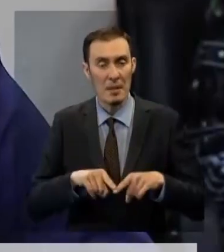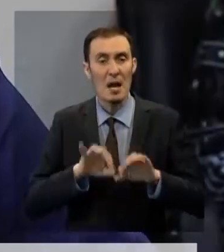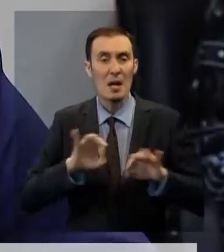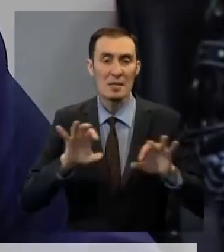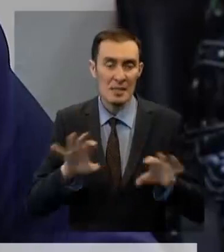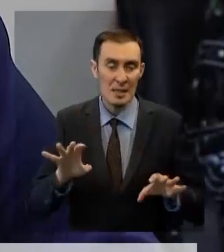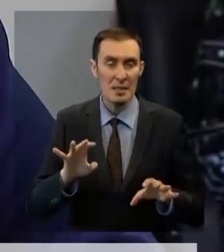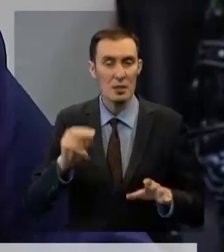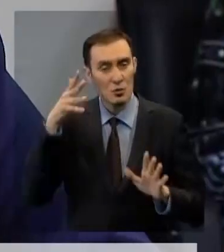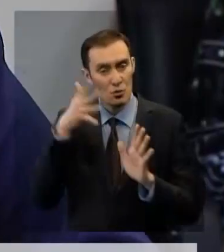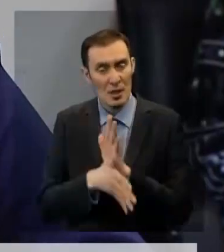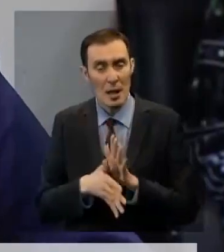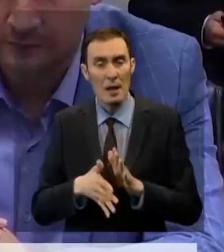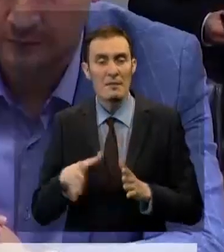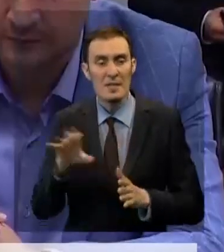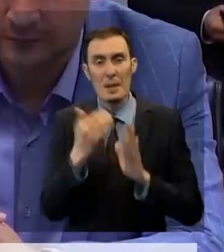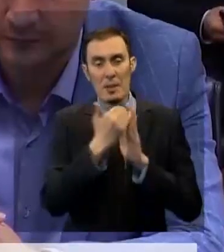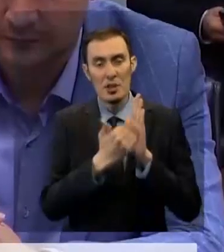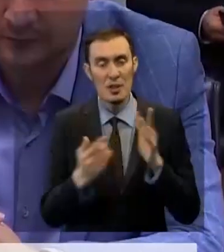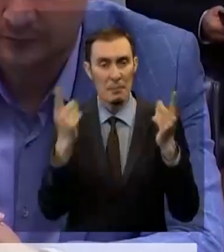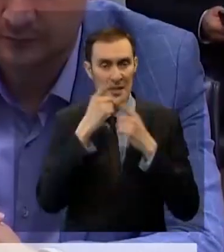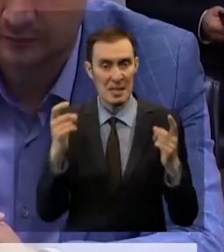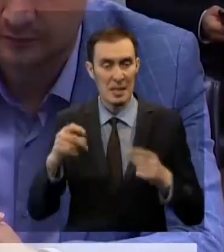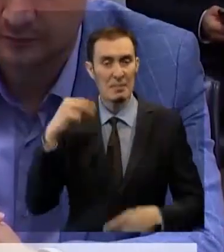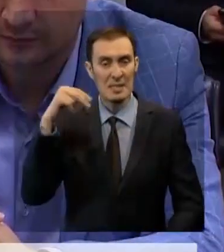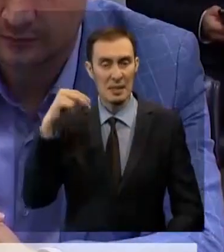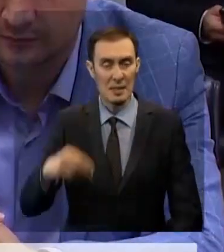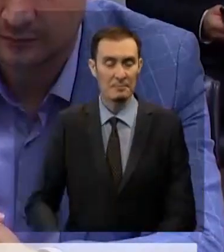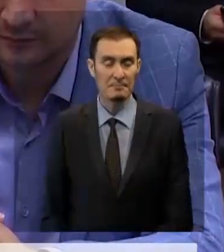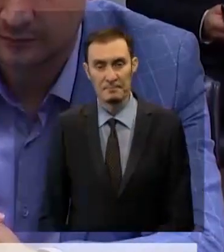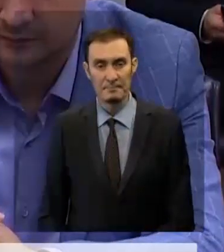разъяснять и анализировать все положения послания президента.